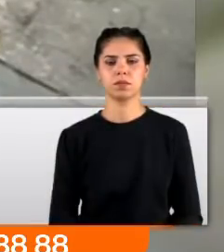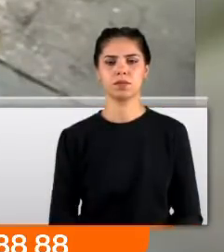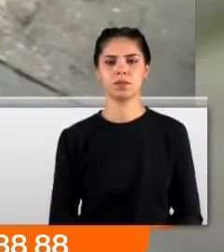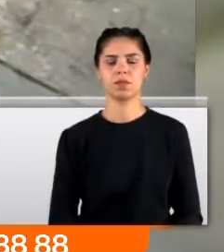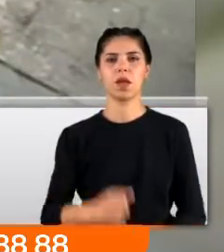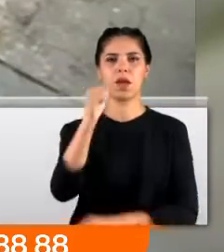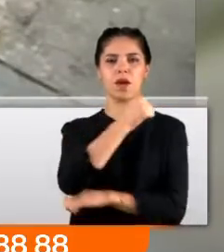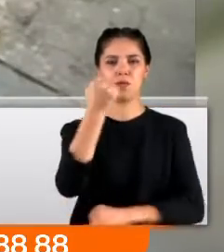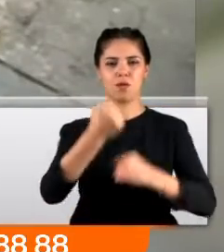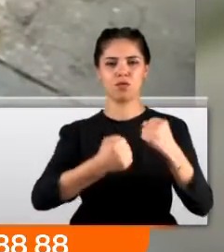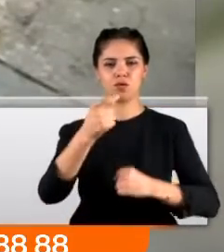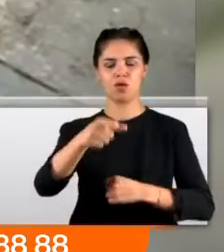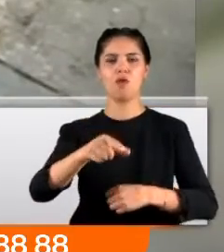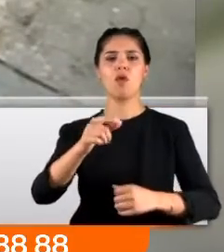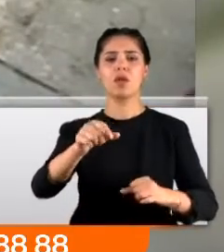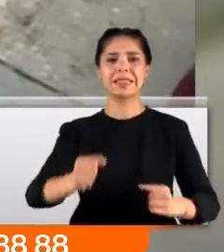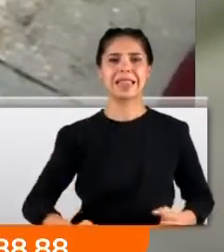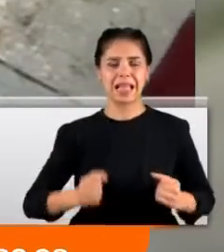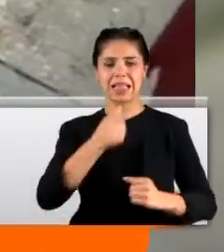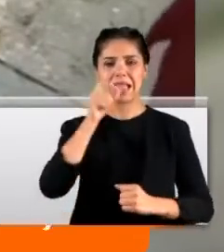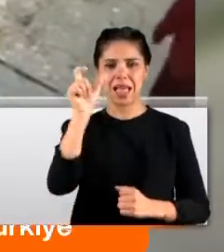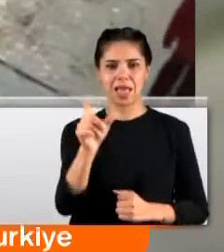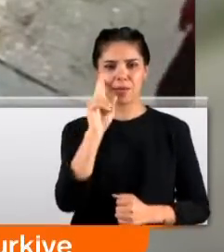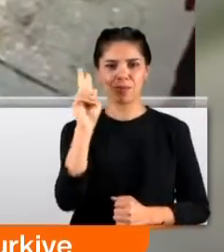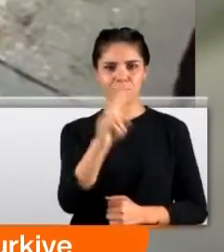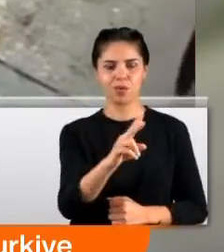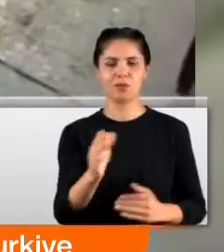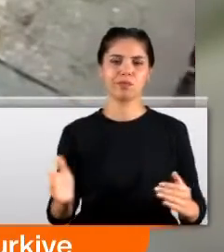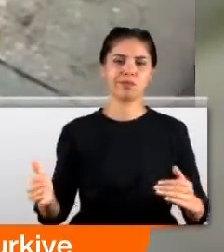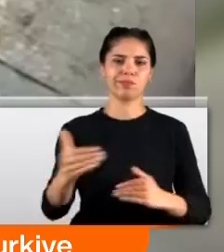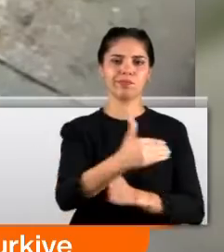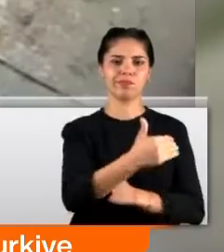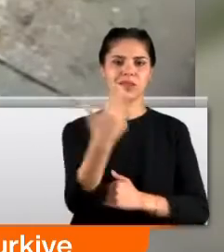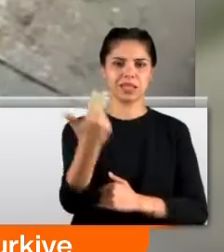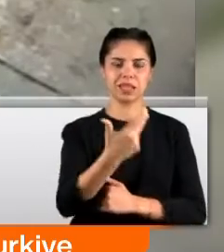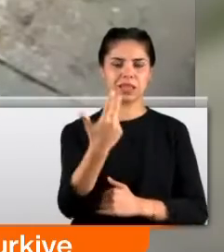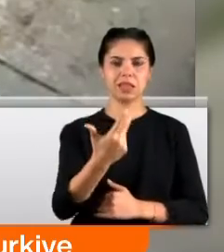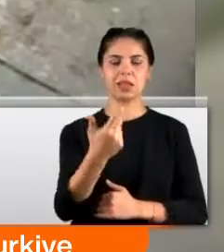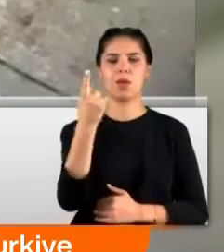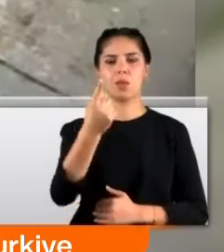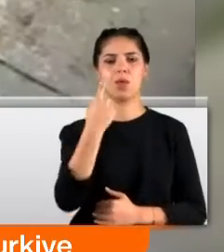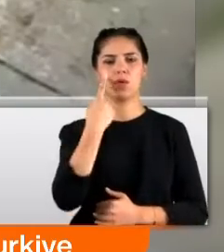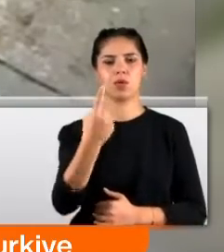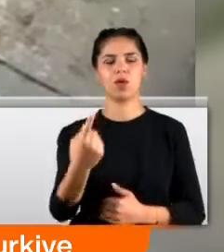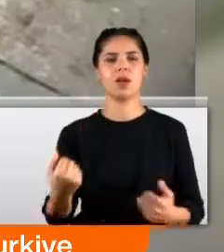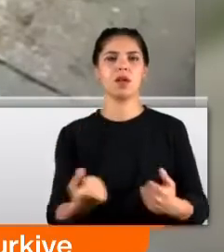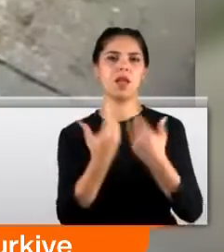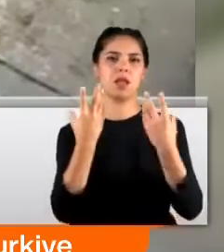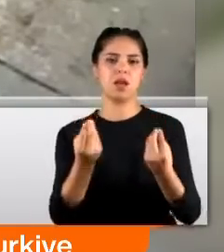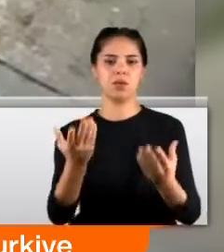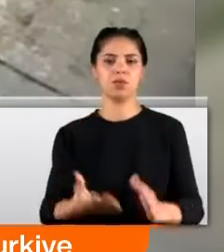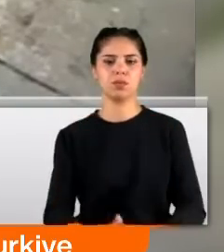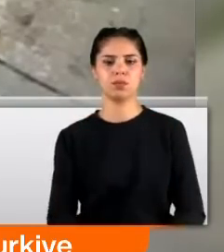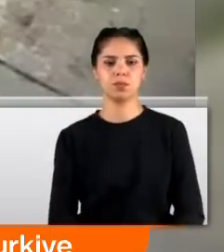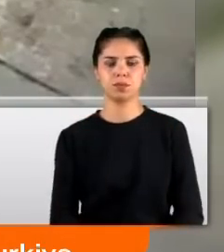Kamyon şoförü yolda tekerlekli sandalyesiyle ilerleyen adamı görünce yanından geçmek için gaza yüklendi. Aceleyle yaptığı bu hamle kazaya davetiye